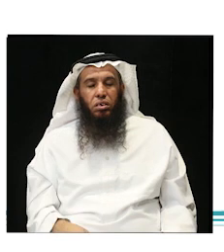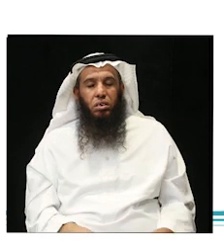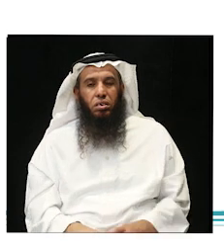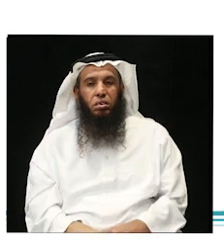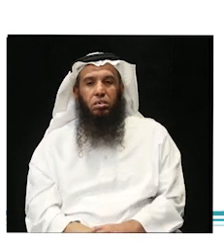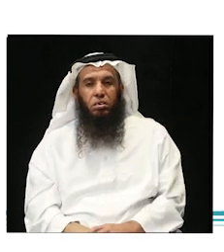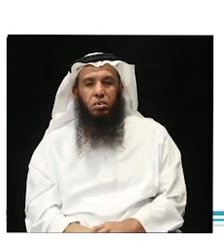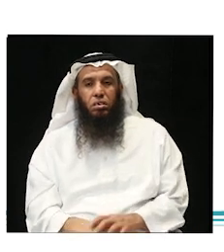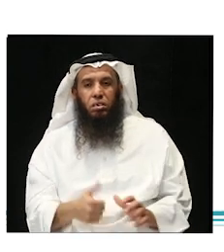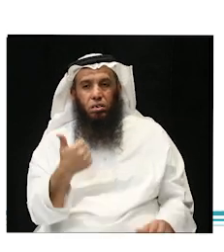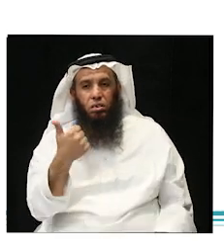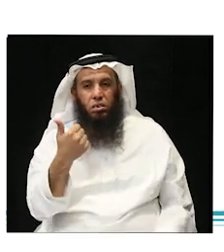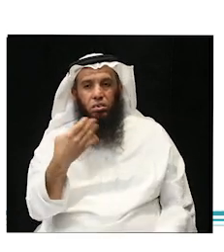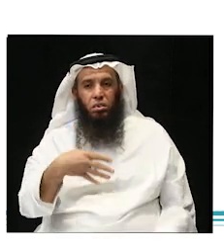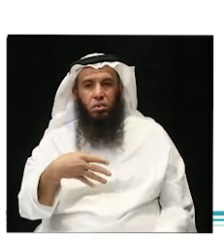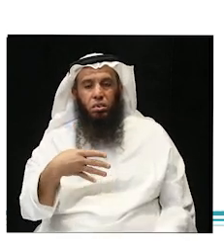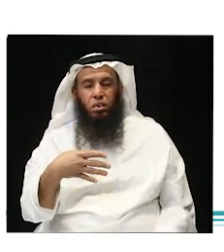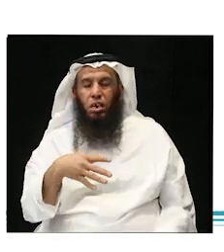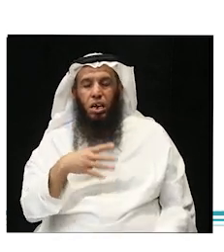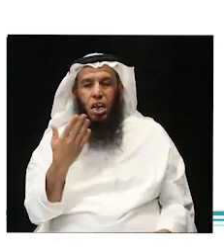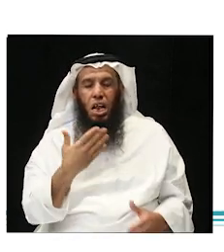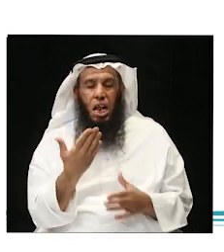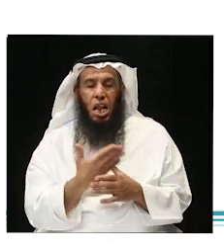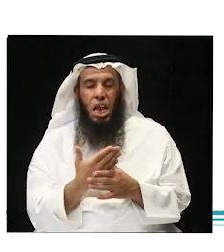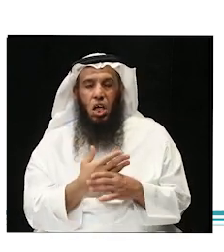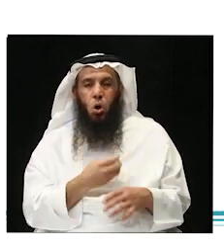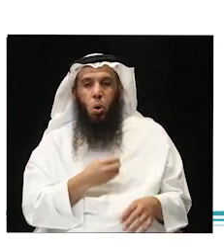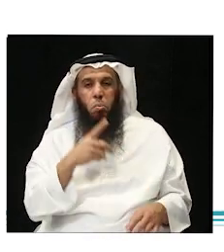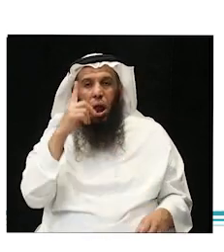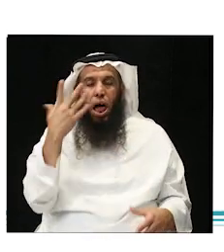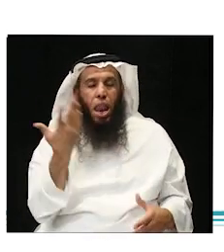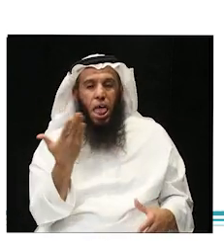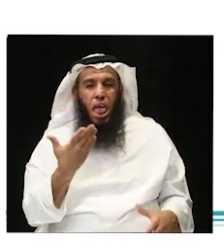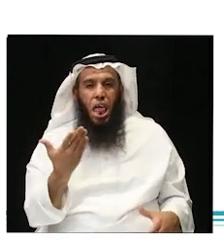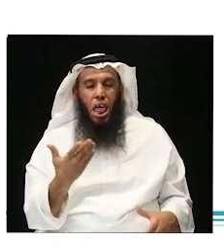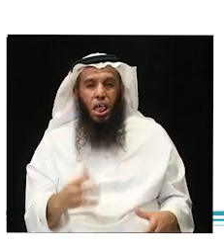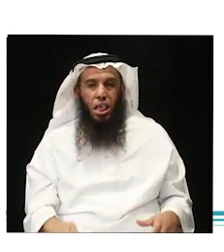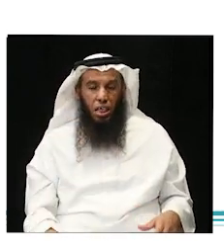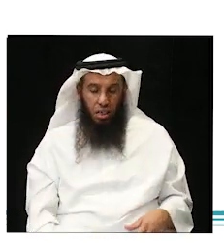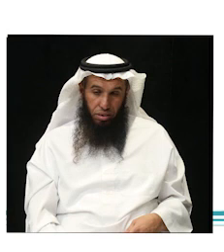46 ملخصة في هذا السؤال: لماذا يحب المسلم ربه؟ الجواب هو